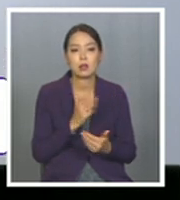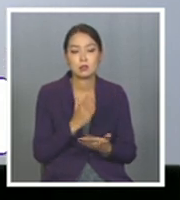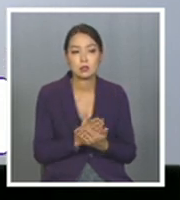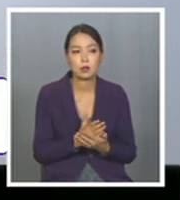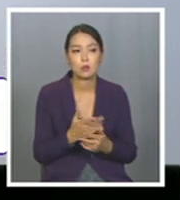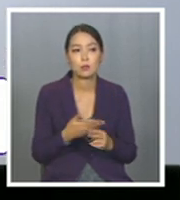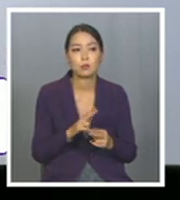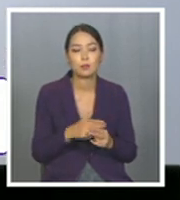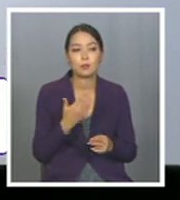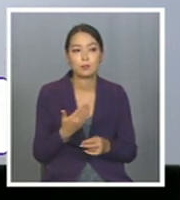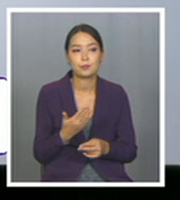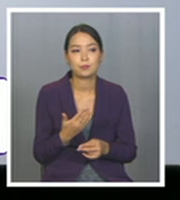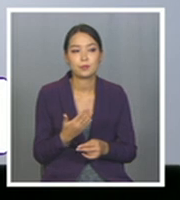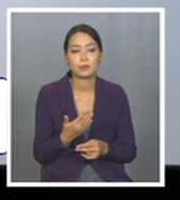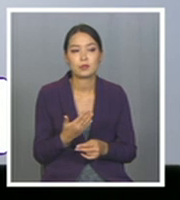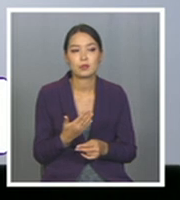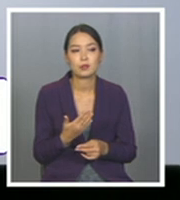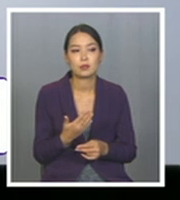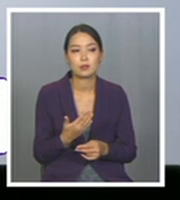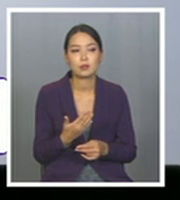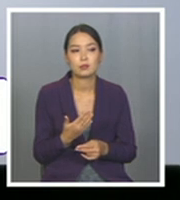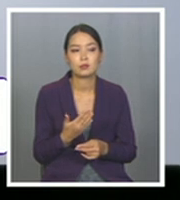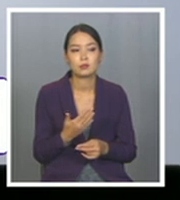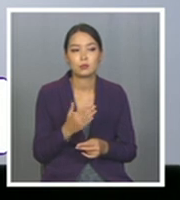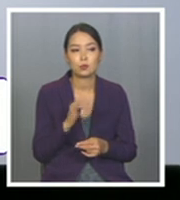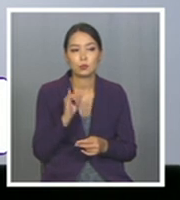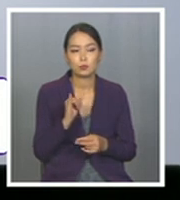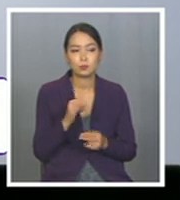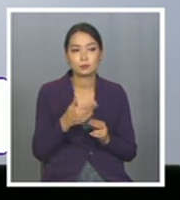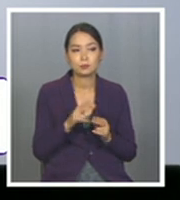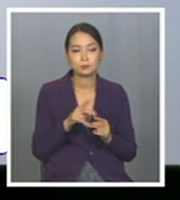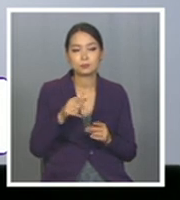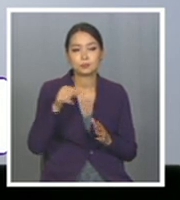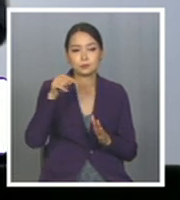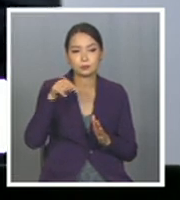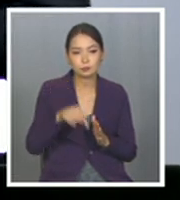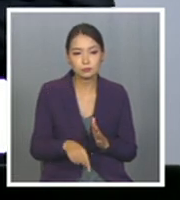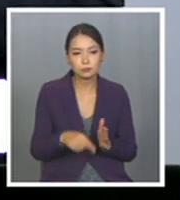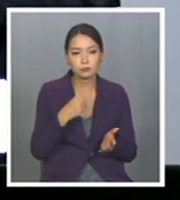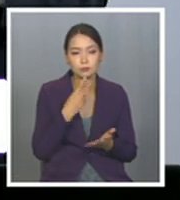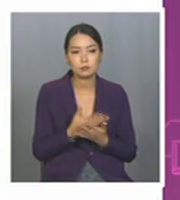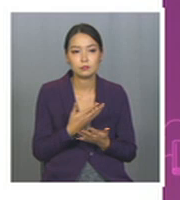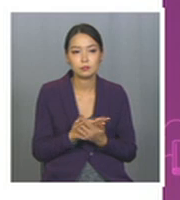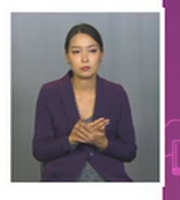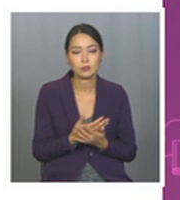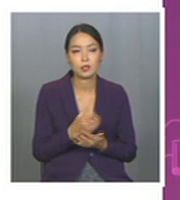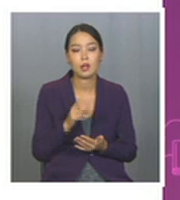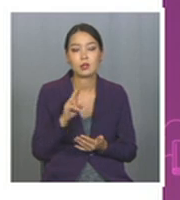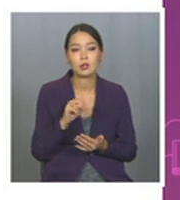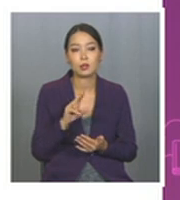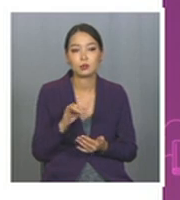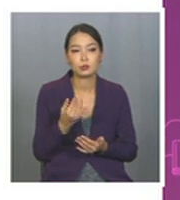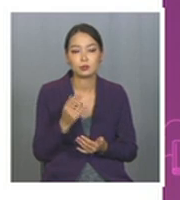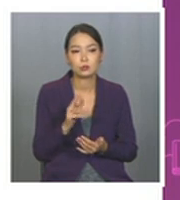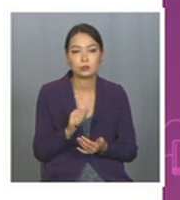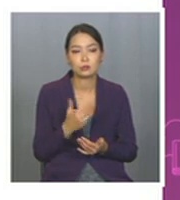міне кернеу, сиымдылық кедергідегі кернеуіміз міне төмен қарай бағытталып тұр деген сөз. Ал катушкадағы